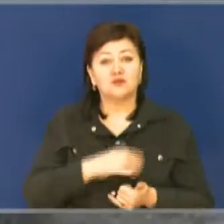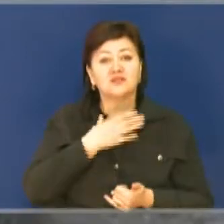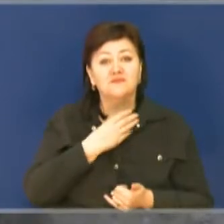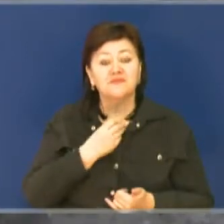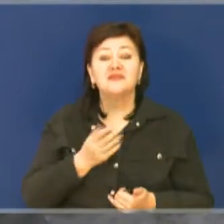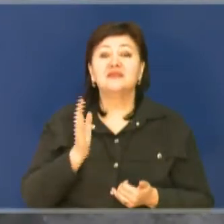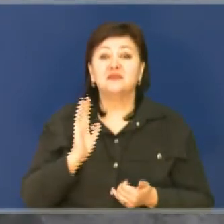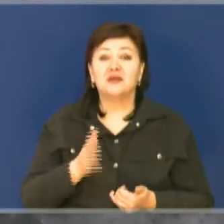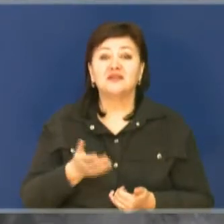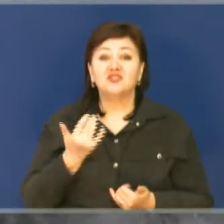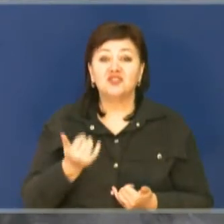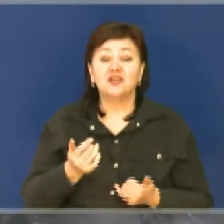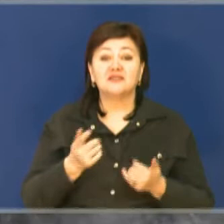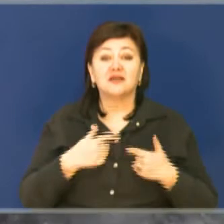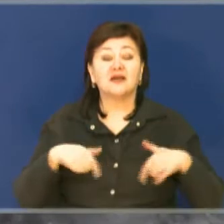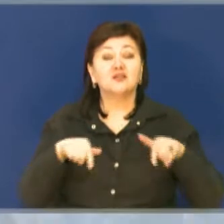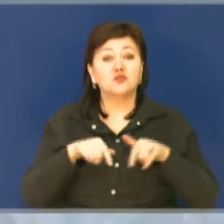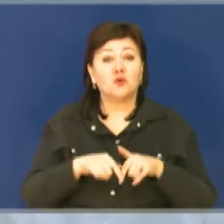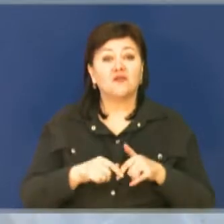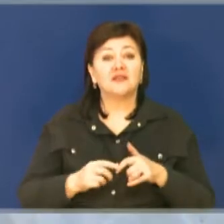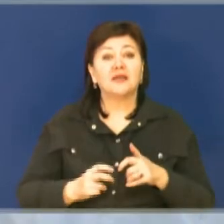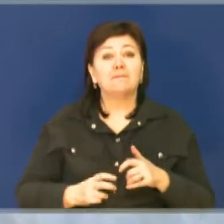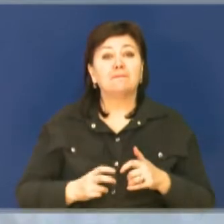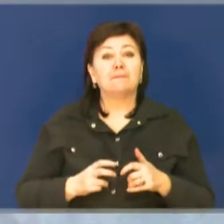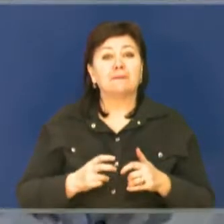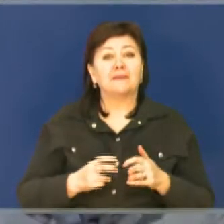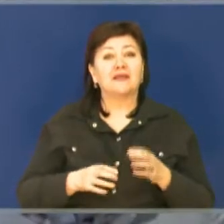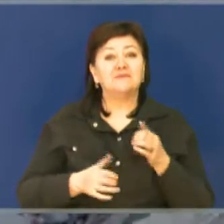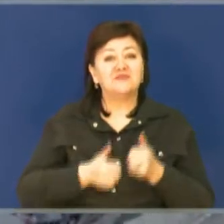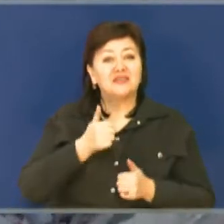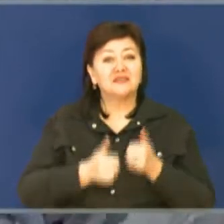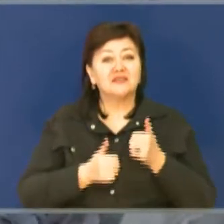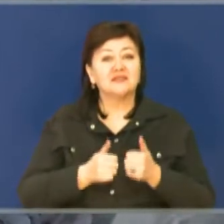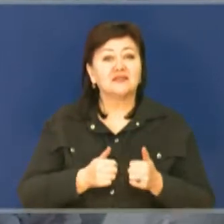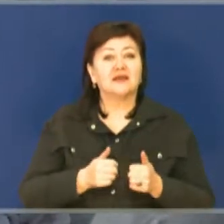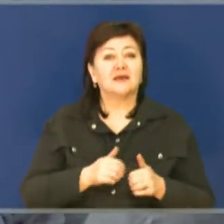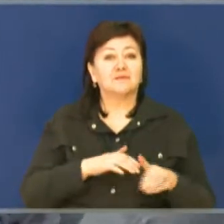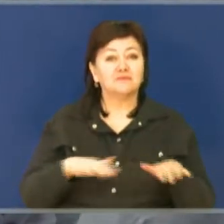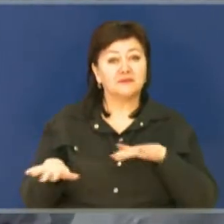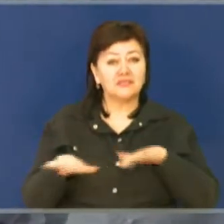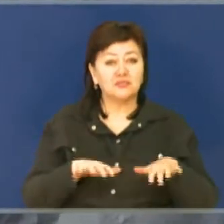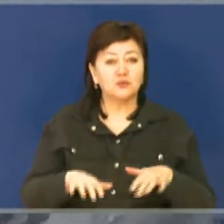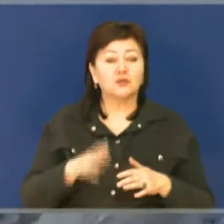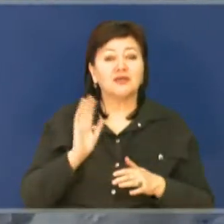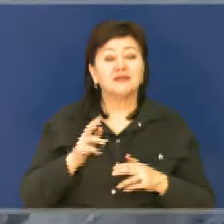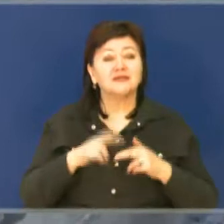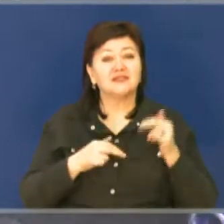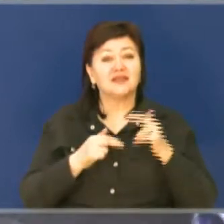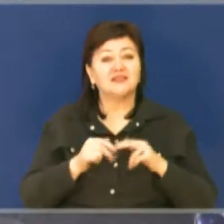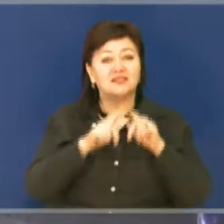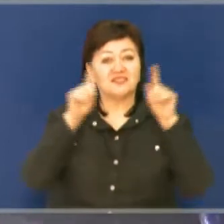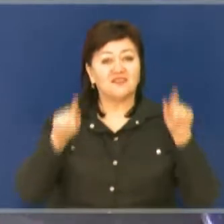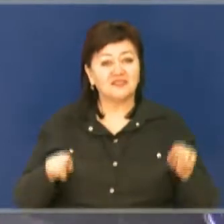акиматов проводятся тендерные процедуры на разработку проектно-сметной документации и на строительство зданий и инфраструктуры.